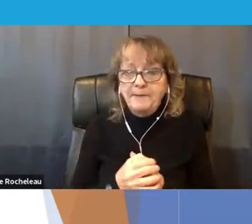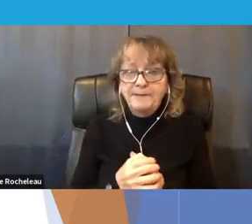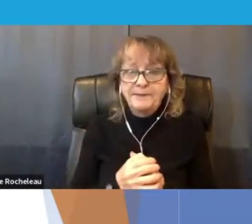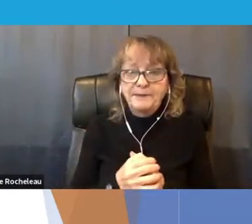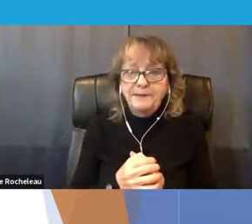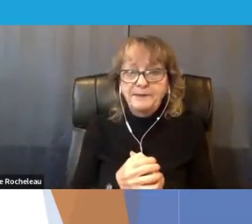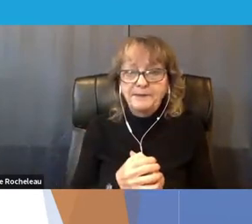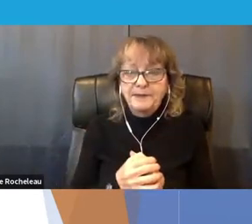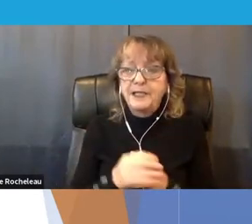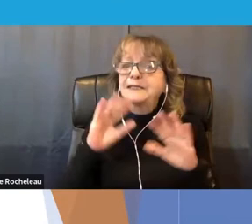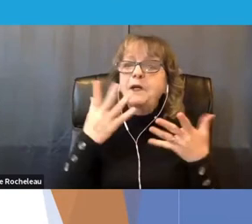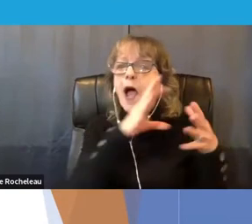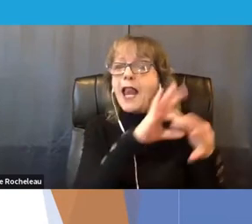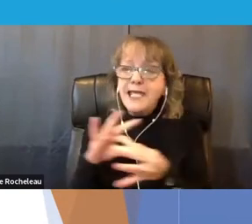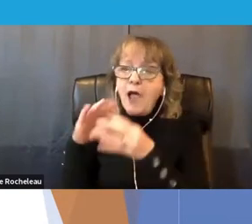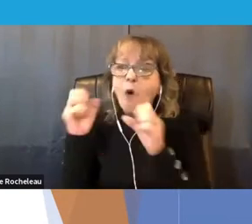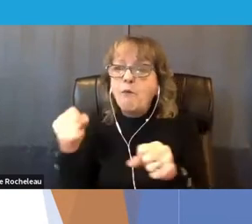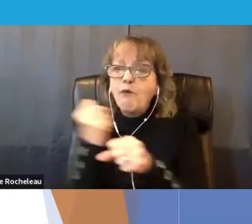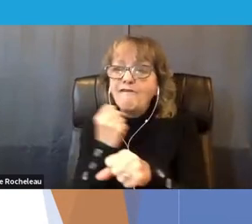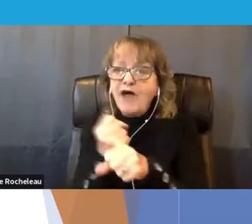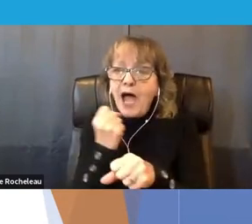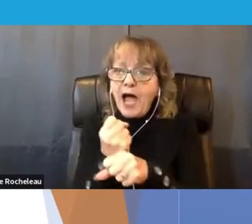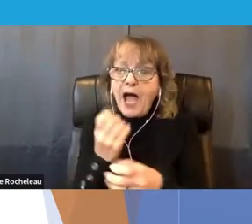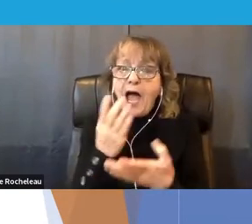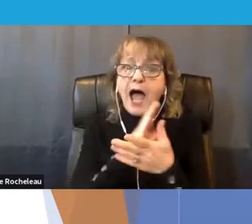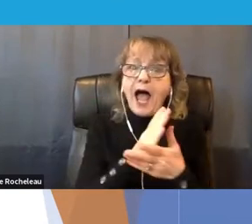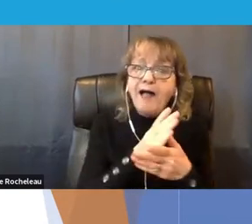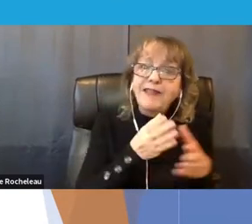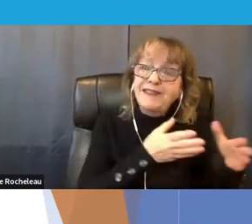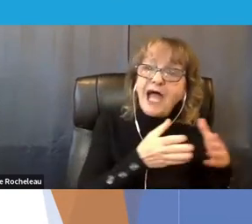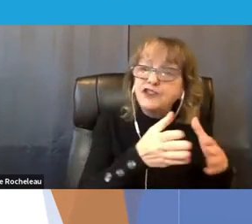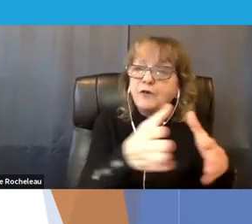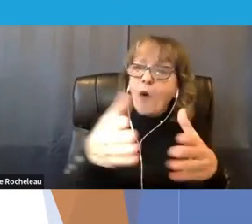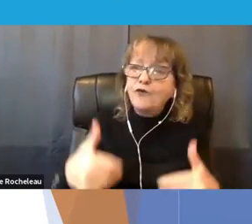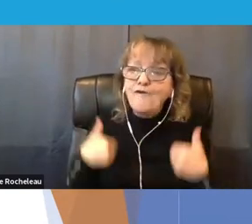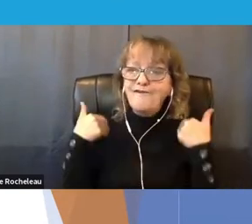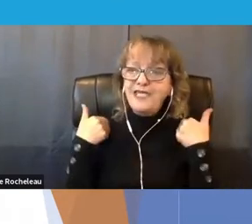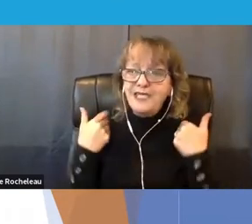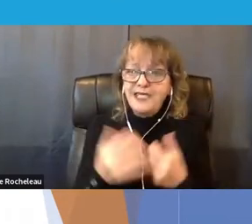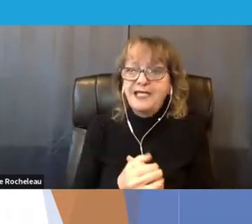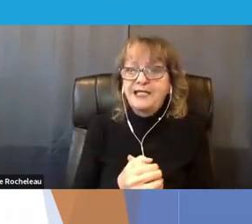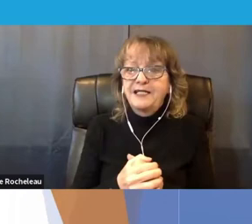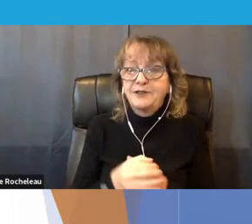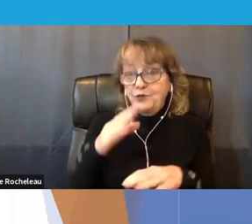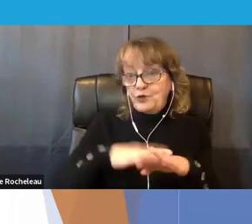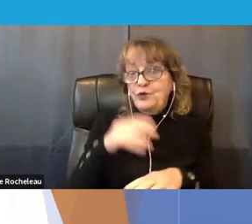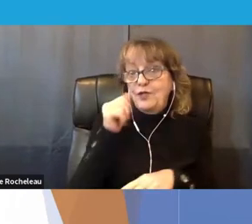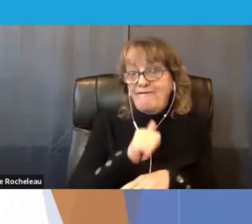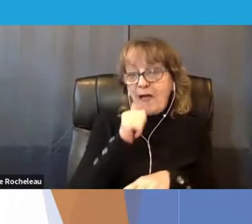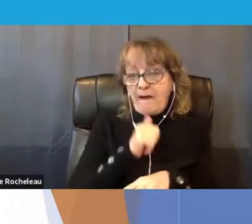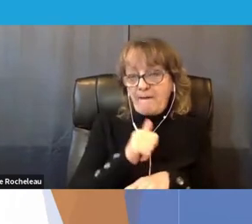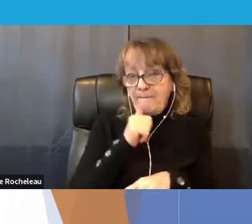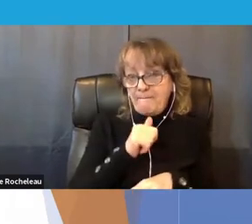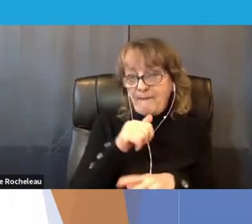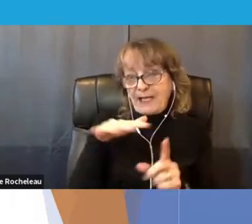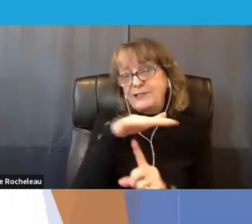les liens qu'on peut faire entre les trajectoires de vie des femmes en situation de